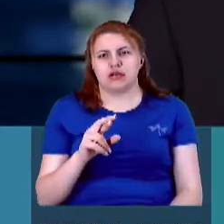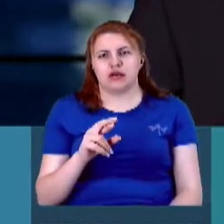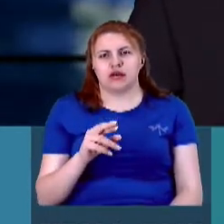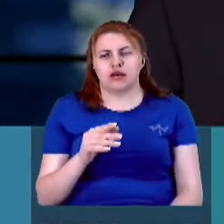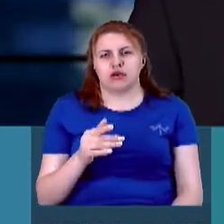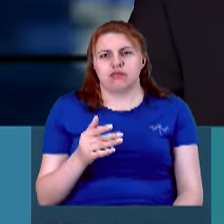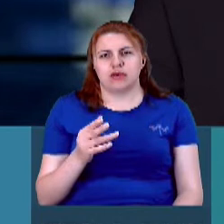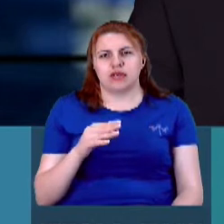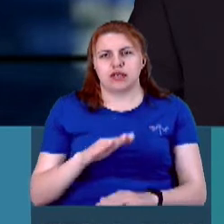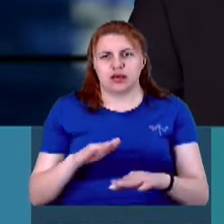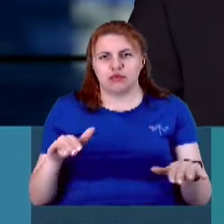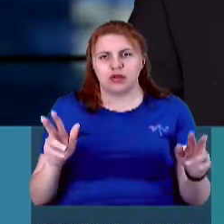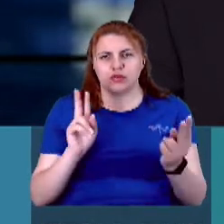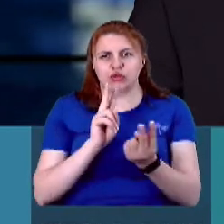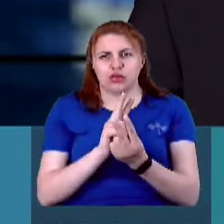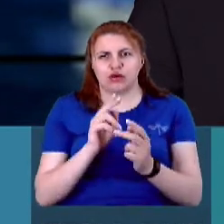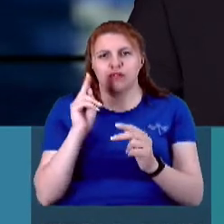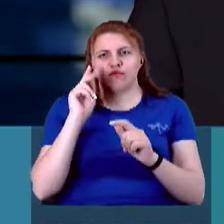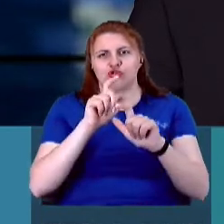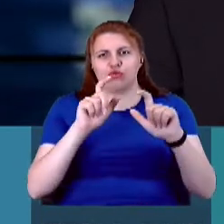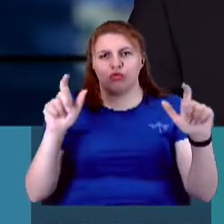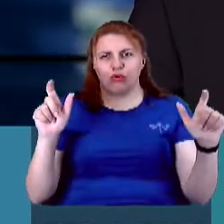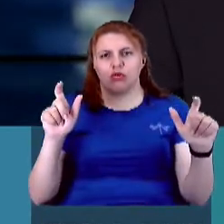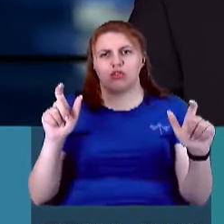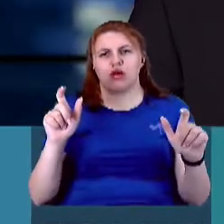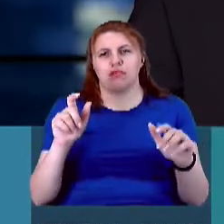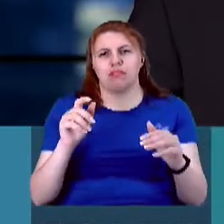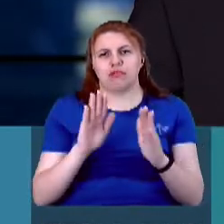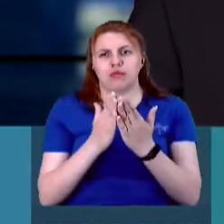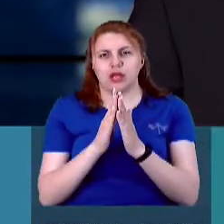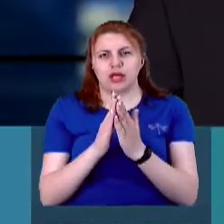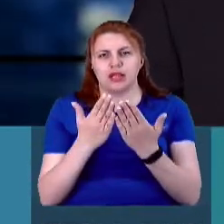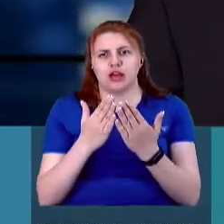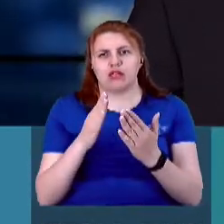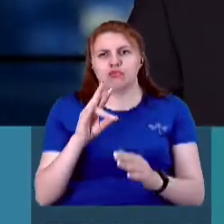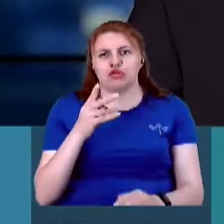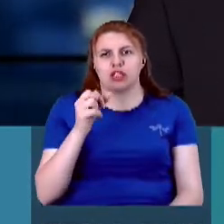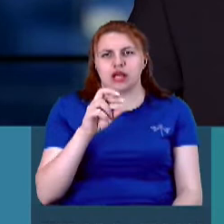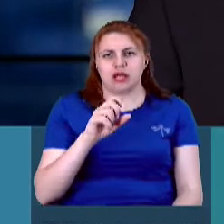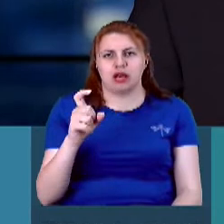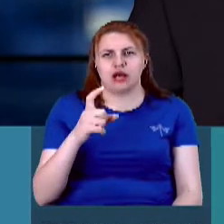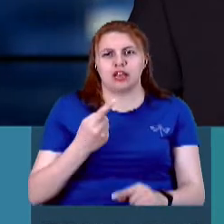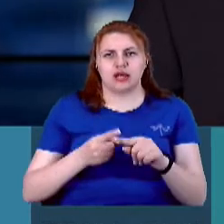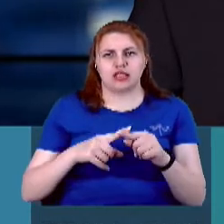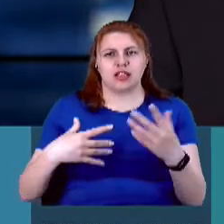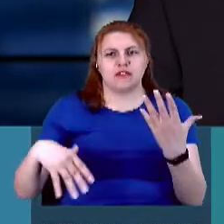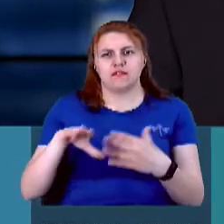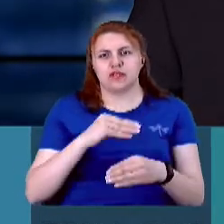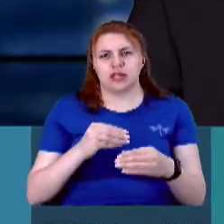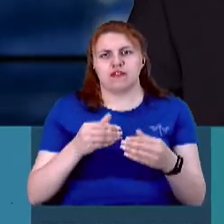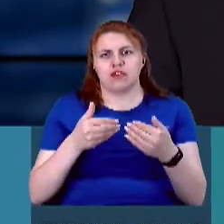з дітьми зустрічалися в школах, в бібліотеках, в музеях. І вона все це відкрито розповідала, що там її